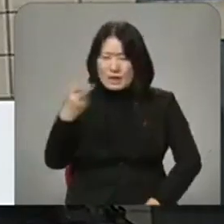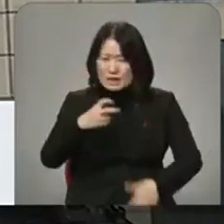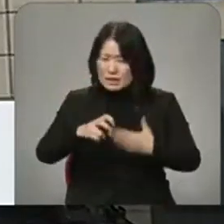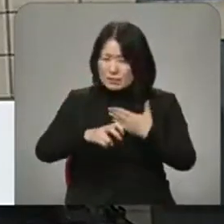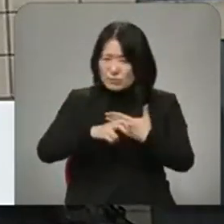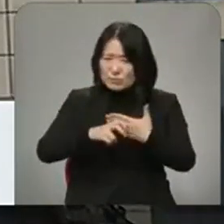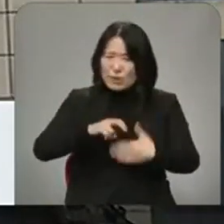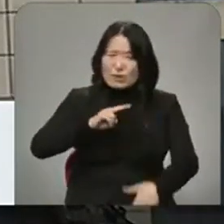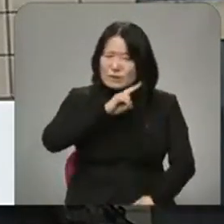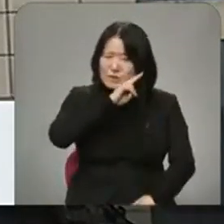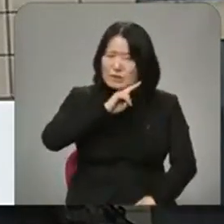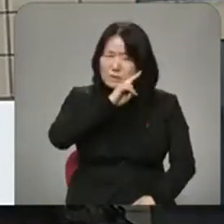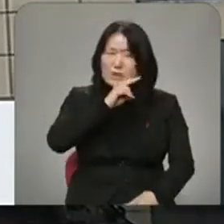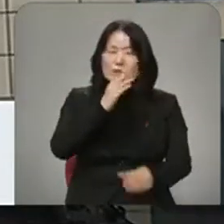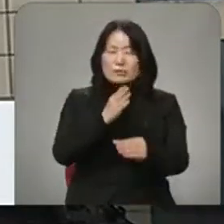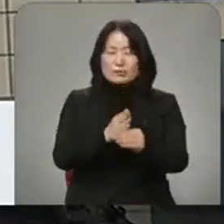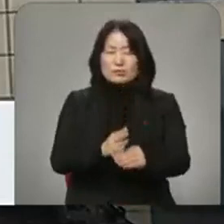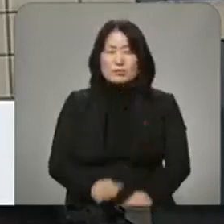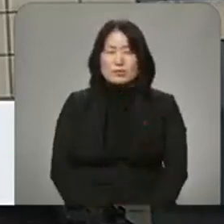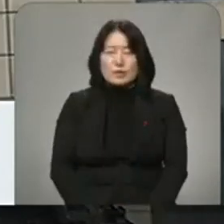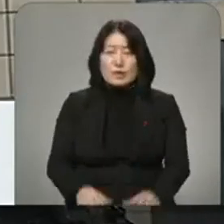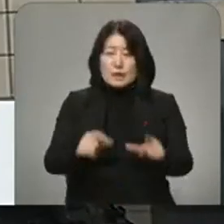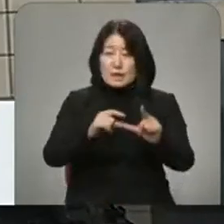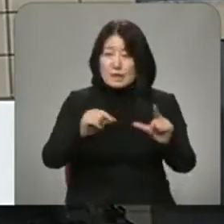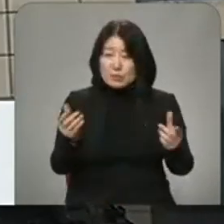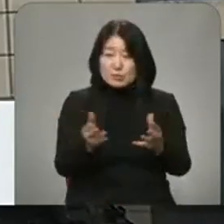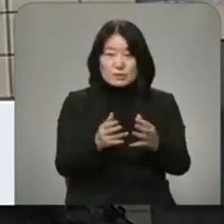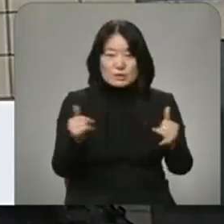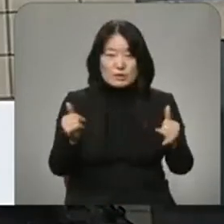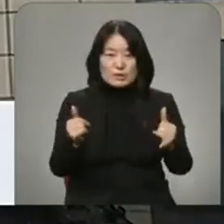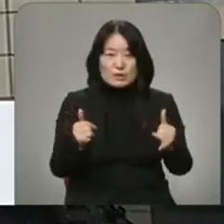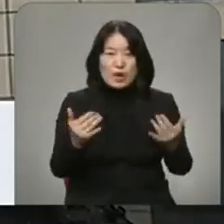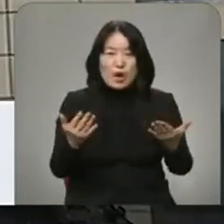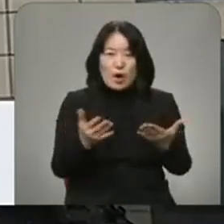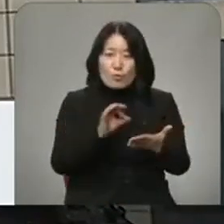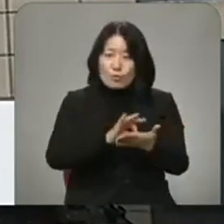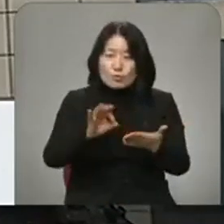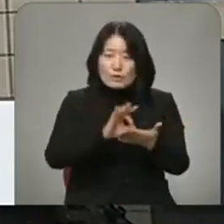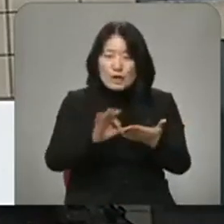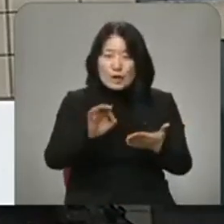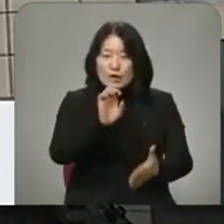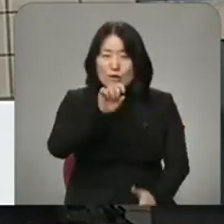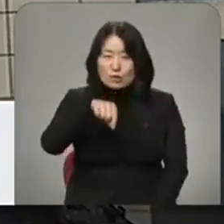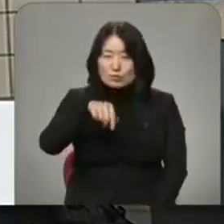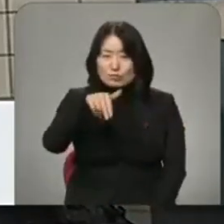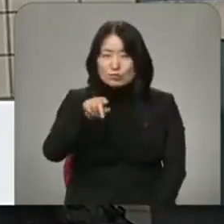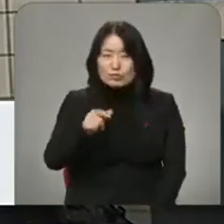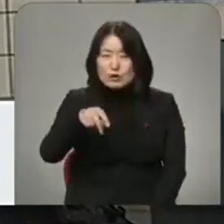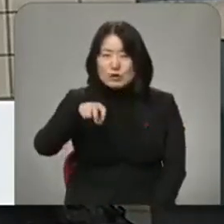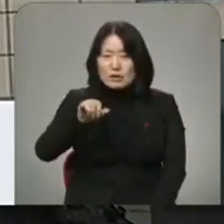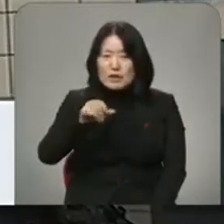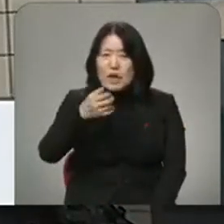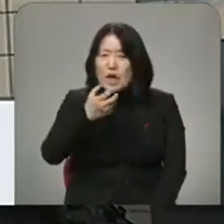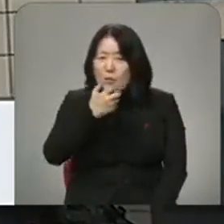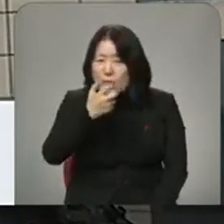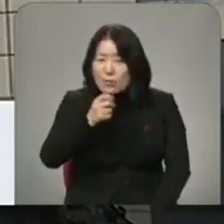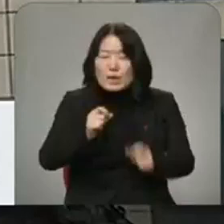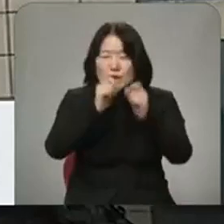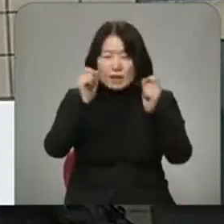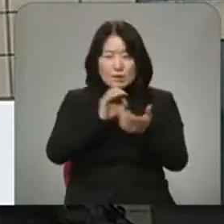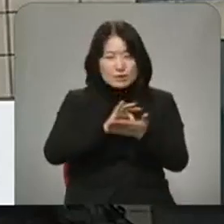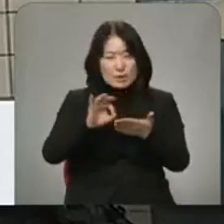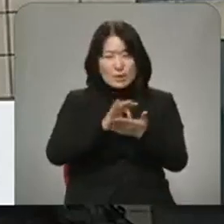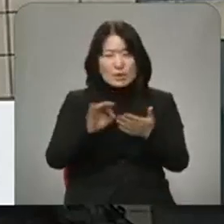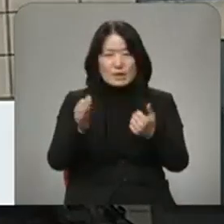휩싸였습니다. 이번에는 도로공사 일부 직원들이 업무용 무전기의 통신망을 몰래 개인적으로 유용해